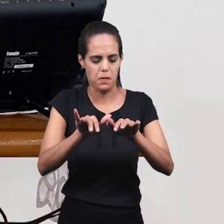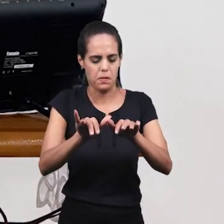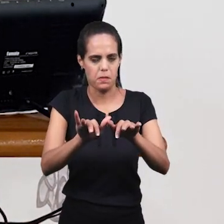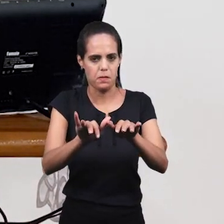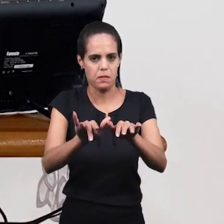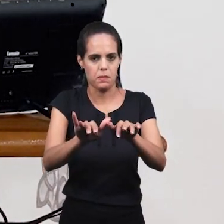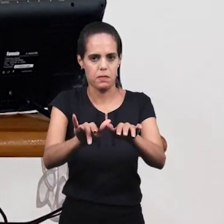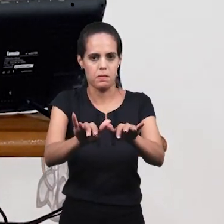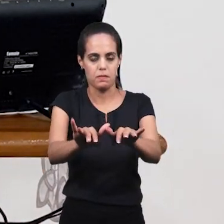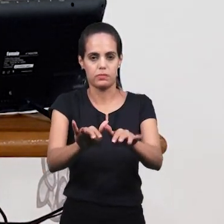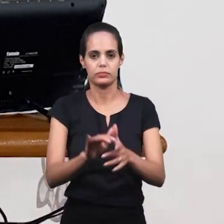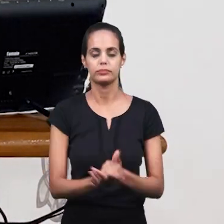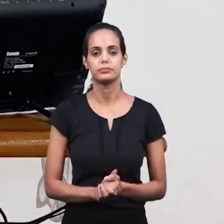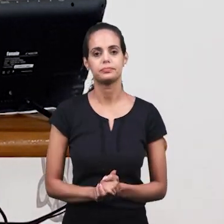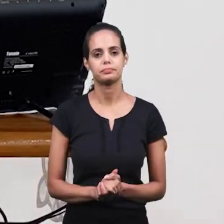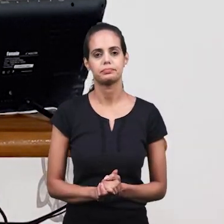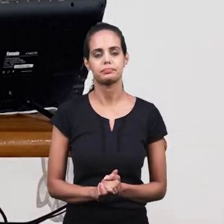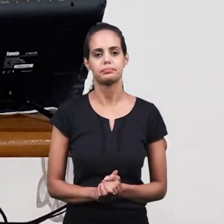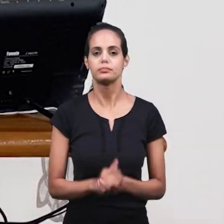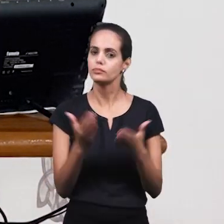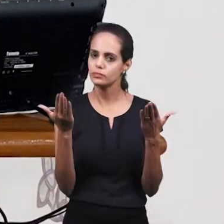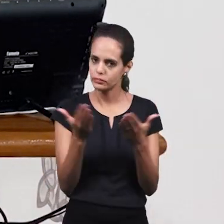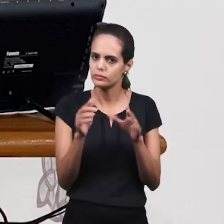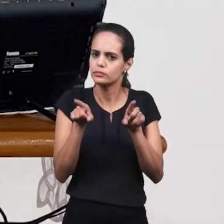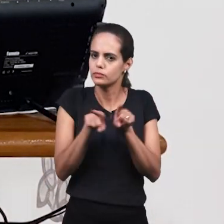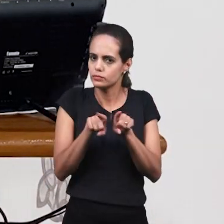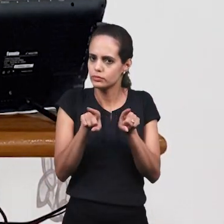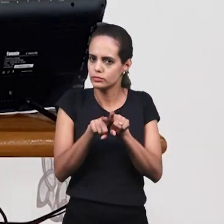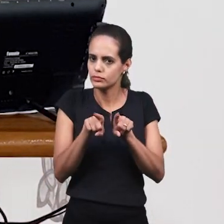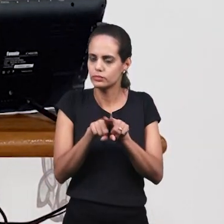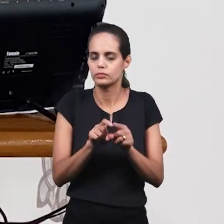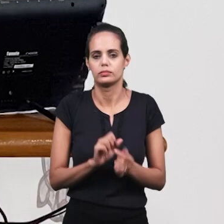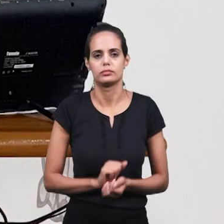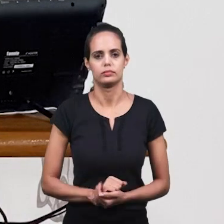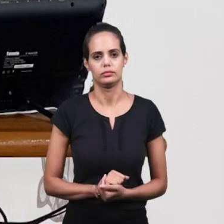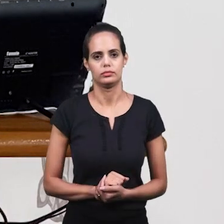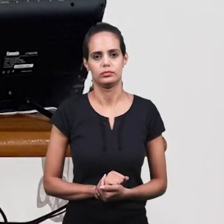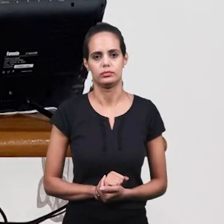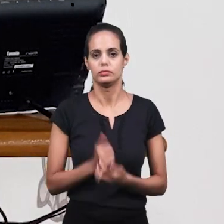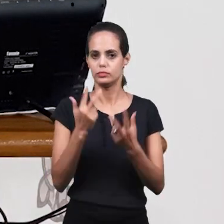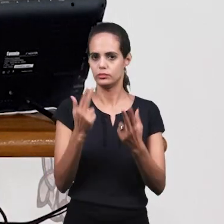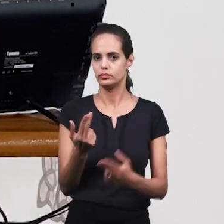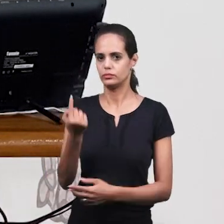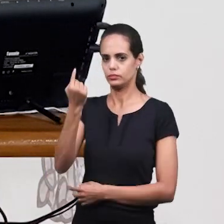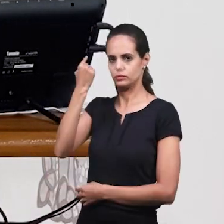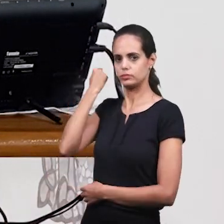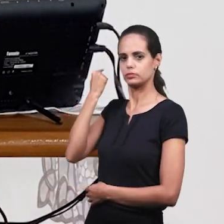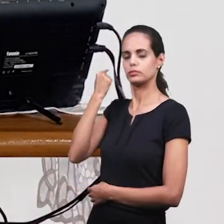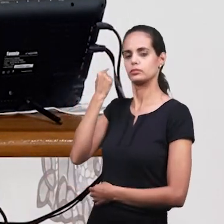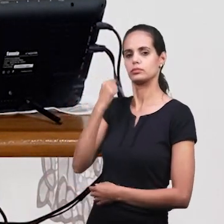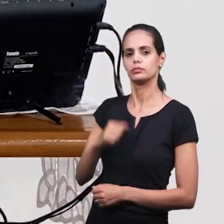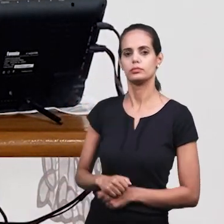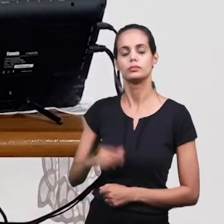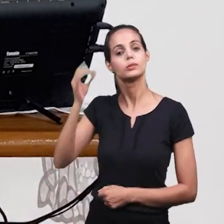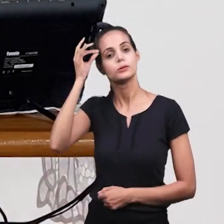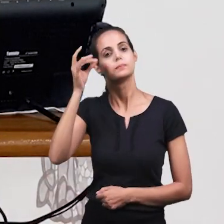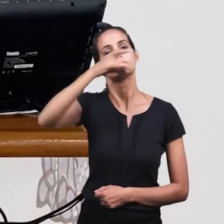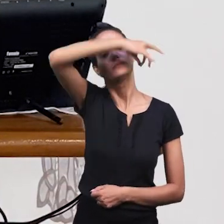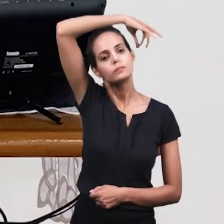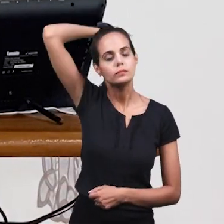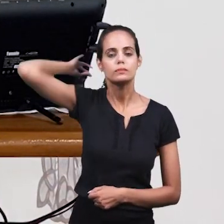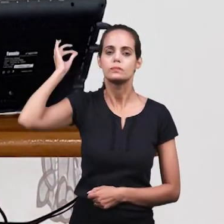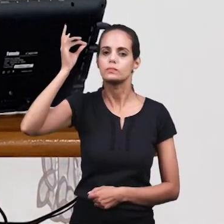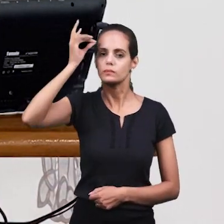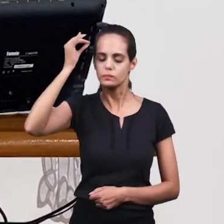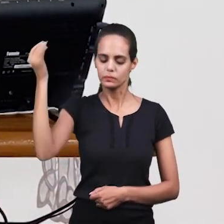qui s'est passé pendant les jours d'Israël. Le Saint-Esprit parle à nos cœurs avec un message clair,